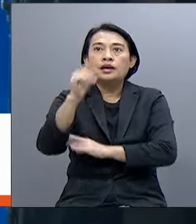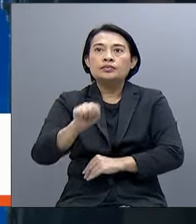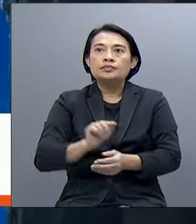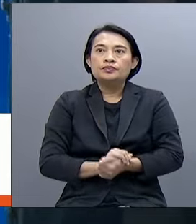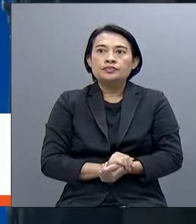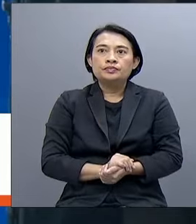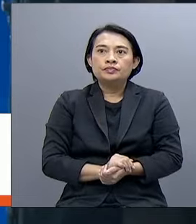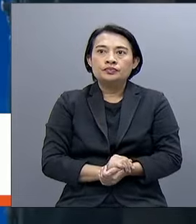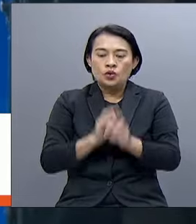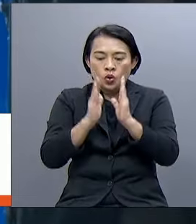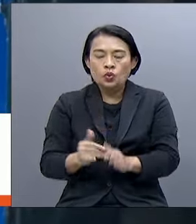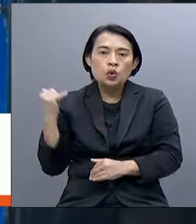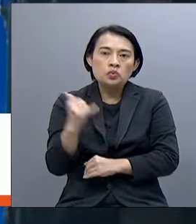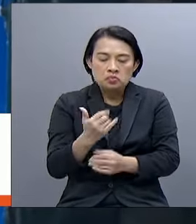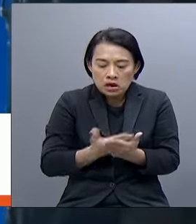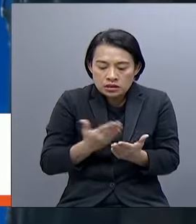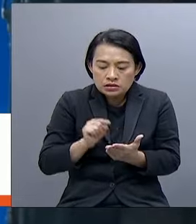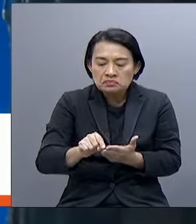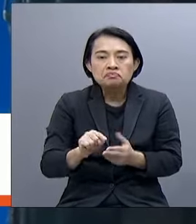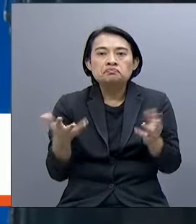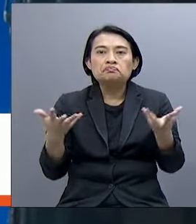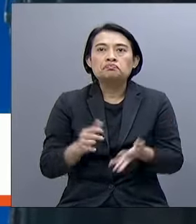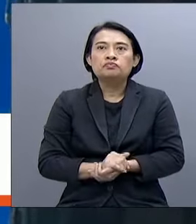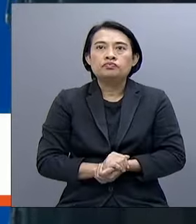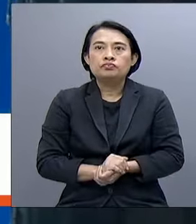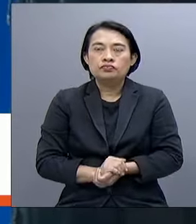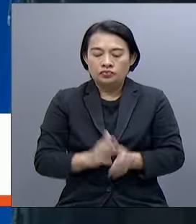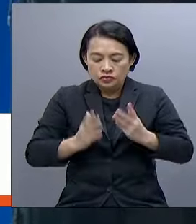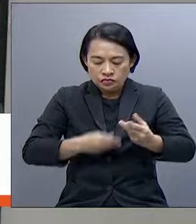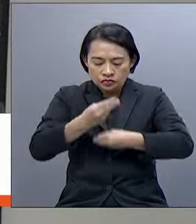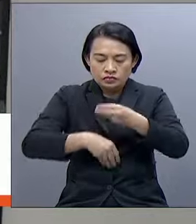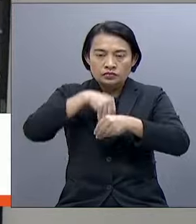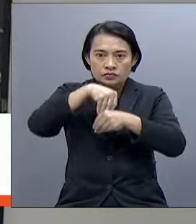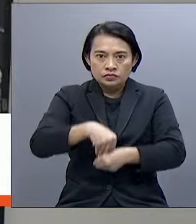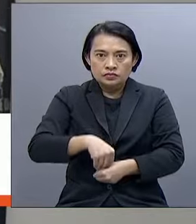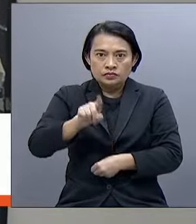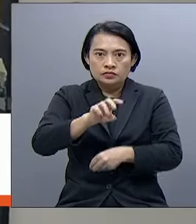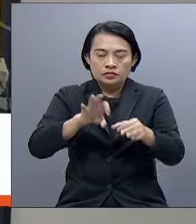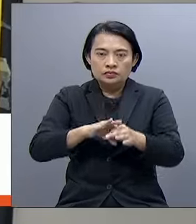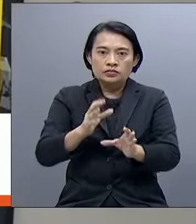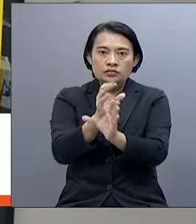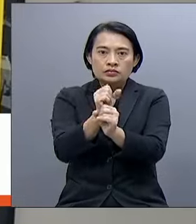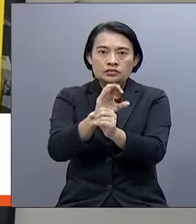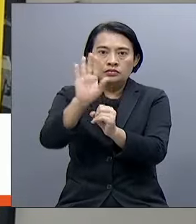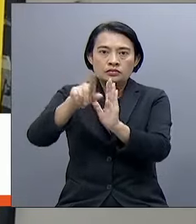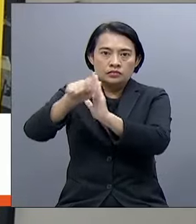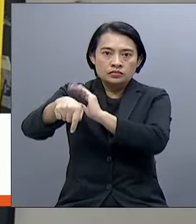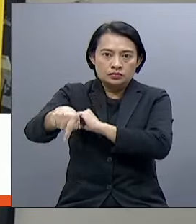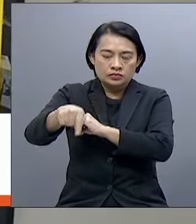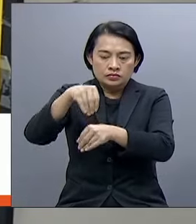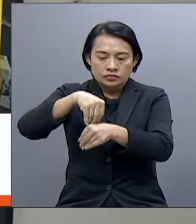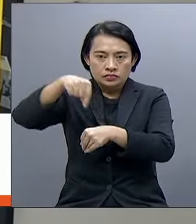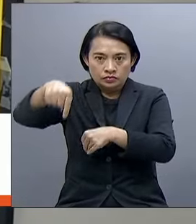แทบไม่มีลูกค้าแวะมาเลือกซื้อตัวของแม่ค้าที่อยู่ด้านหลังอนุสาวรีย์เท้าสุรนารีบอกนะคะว่าหลัง